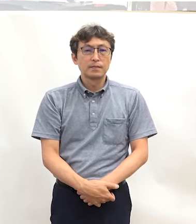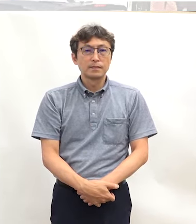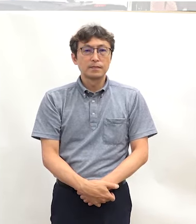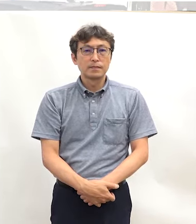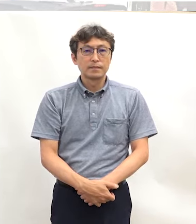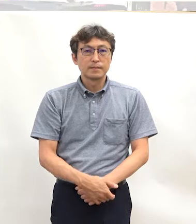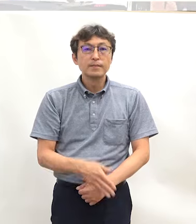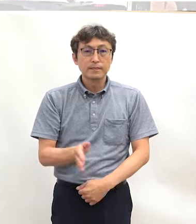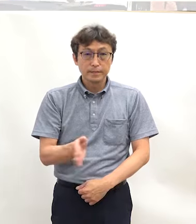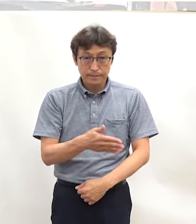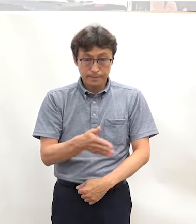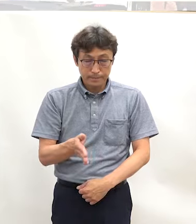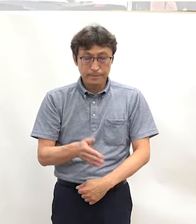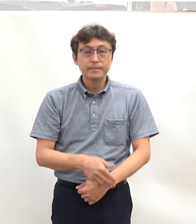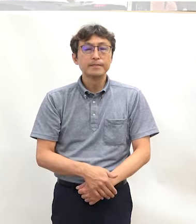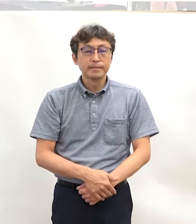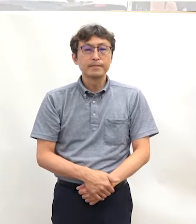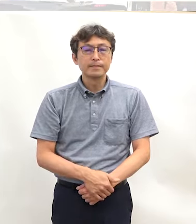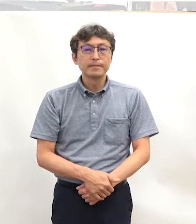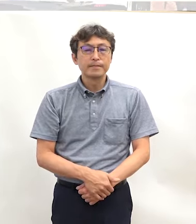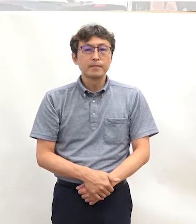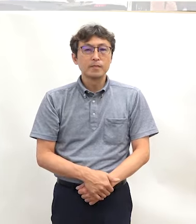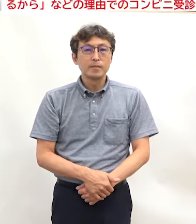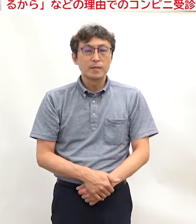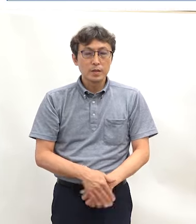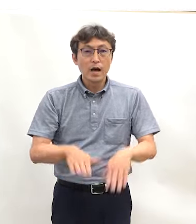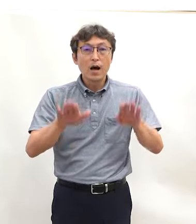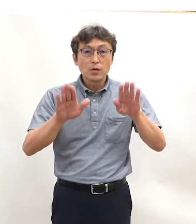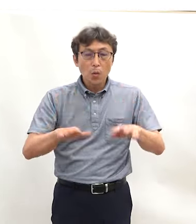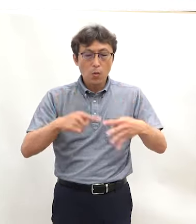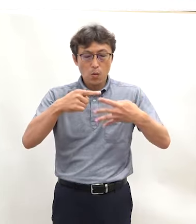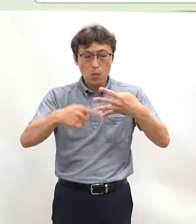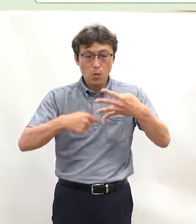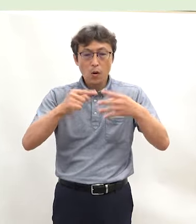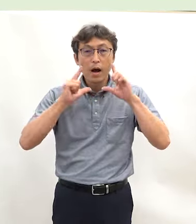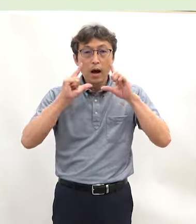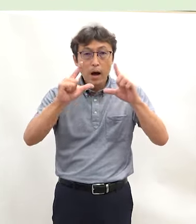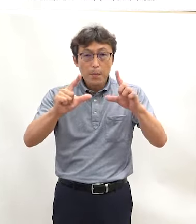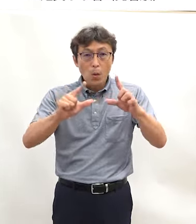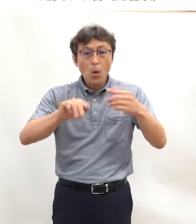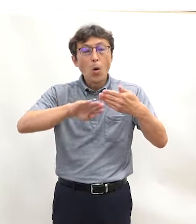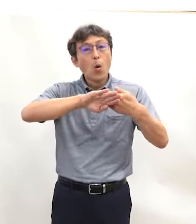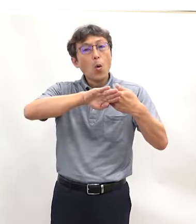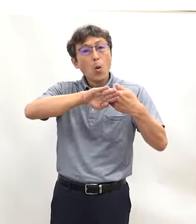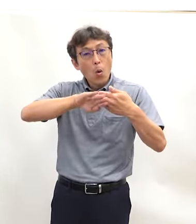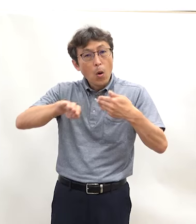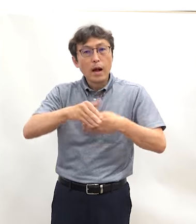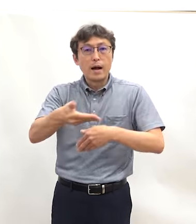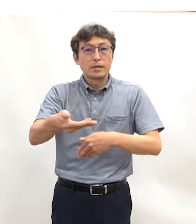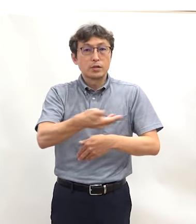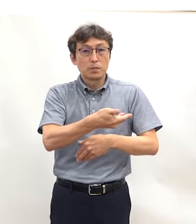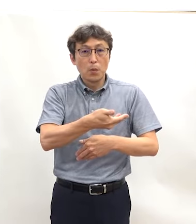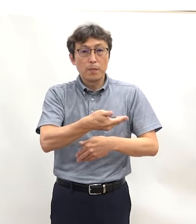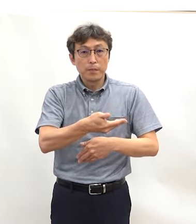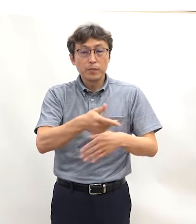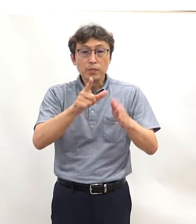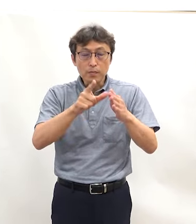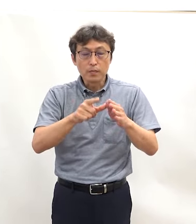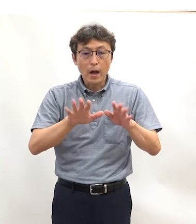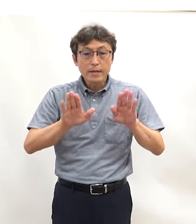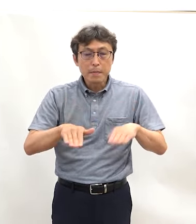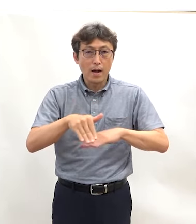よろしいでしょうか。はい、それでは、内容であれば、発表事項以外で皆様の方から質問を受け付けたいと思います。質問のある方いら